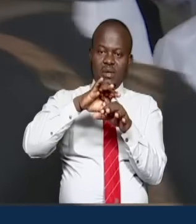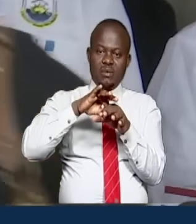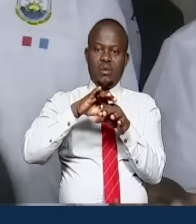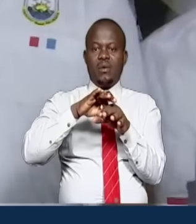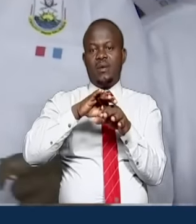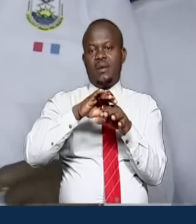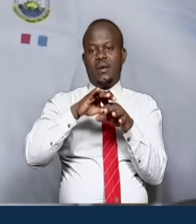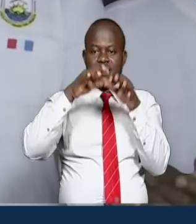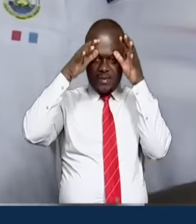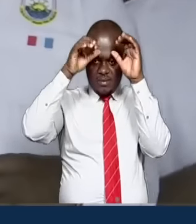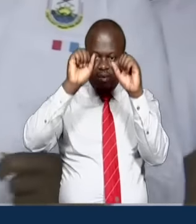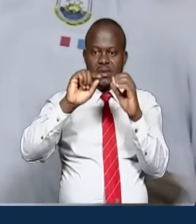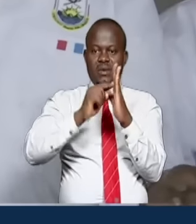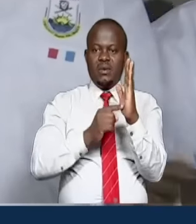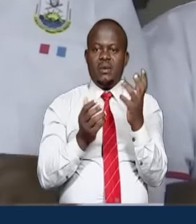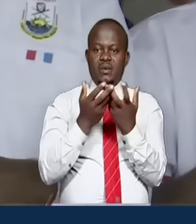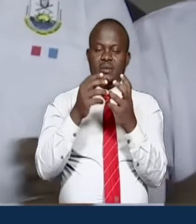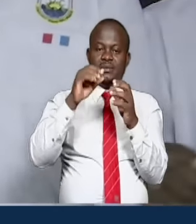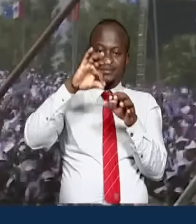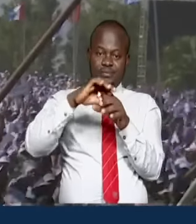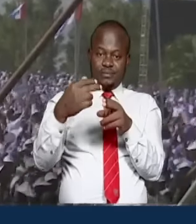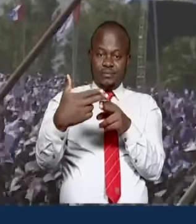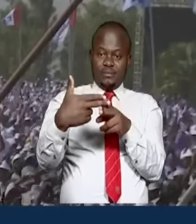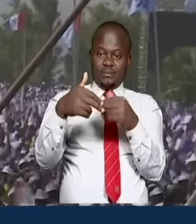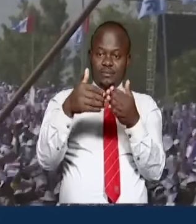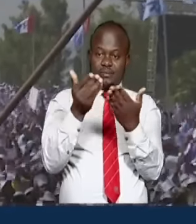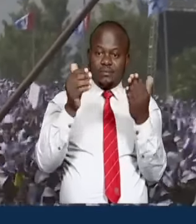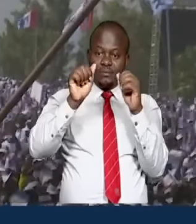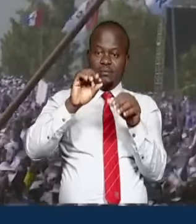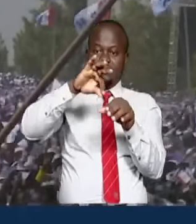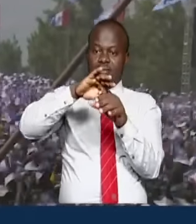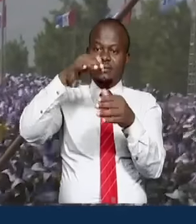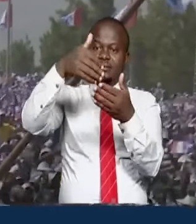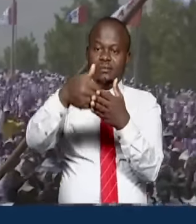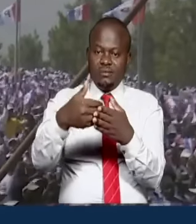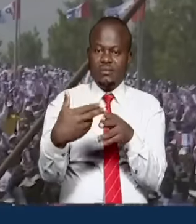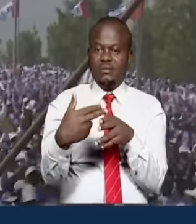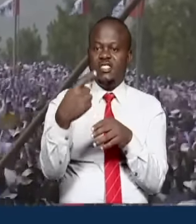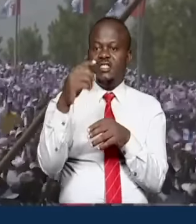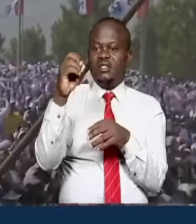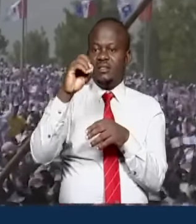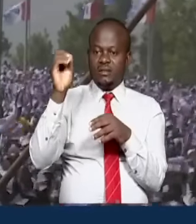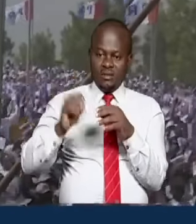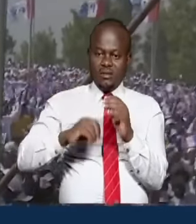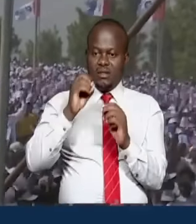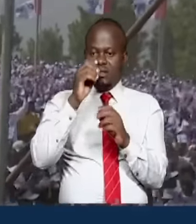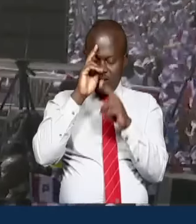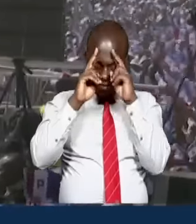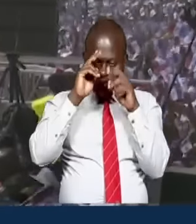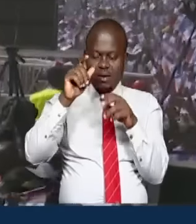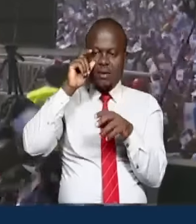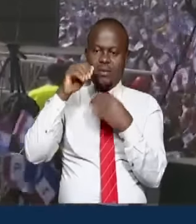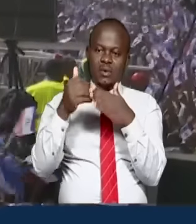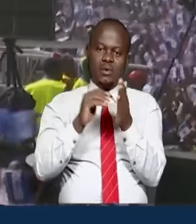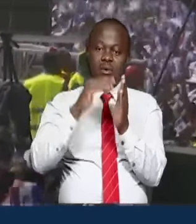w'igihugu ku ngingo irebana n'amatora yegereje aho umukandida ashobora gutorwa kugera ku gipimo cy'ijana ku ijana Nyakubahwa Paul Kagame